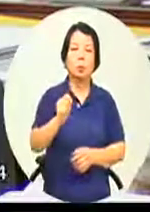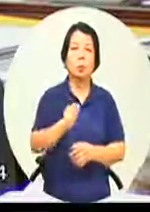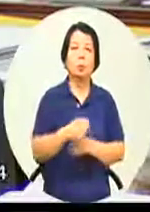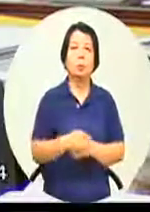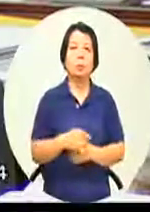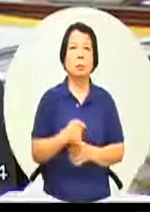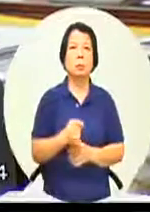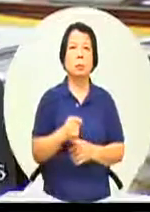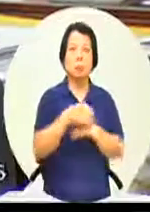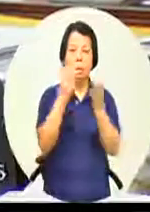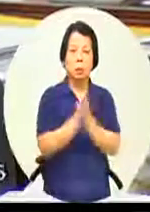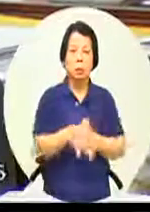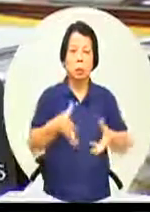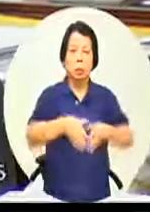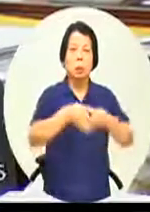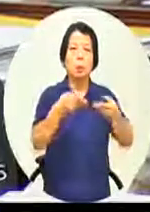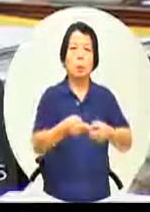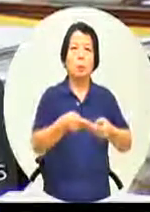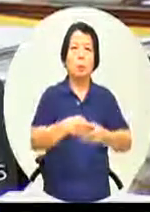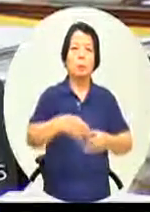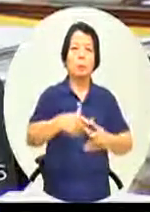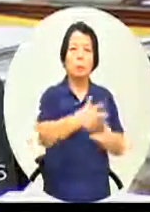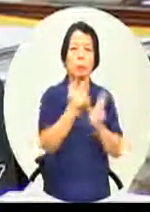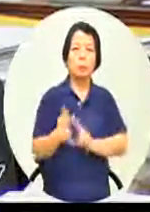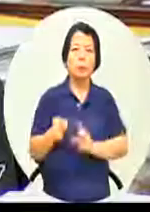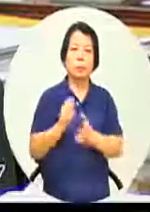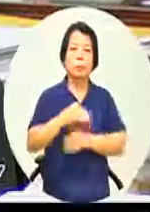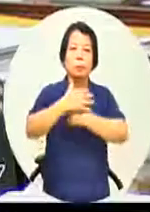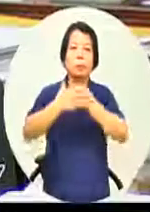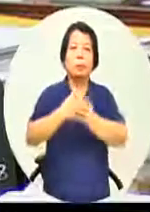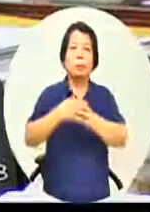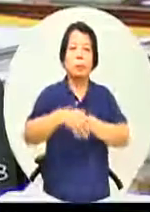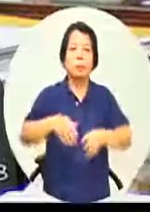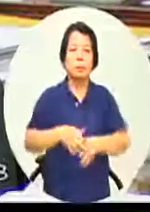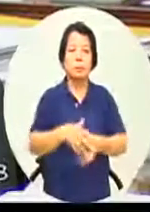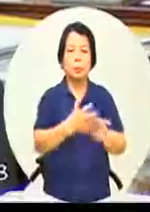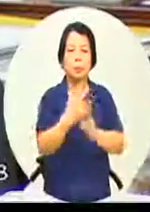括点宝溪的这个治洪池，过去那个宝业里的治洪池全部都